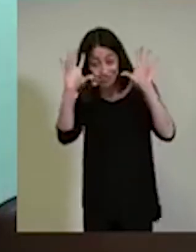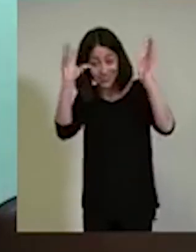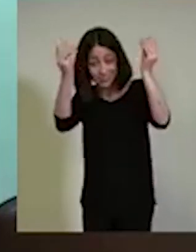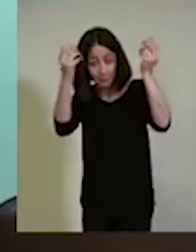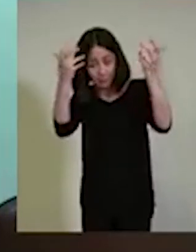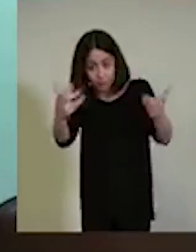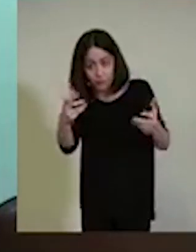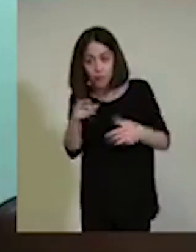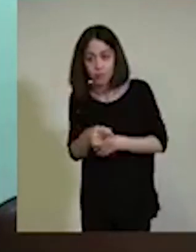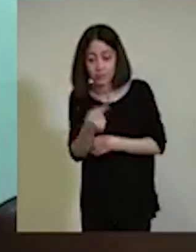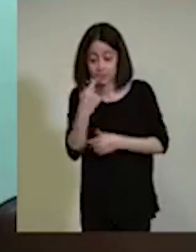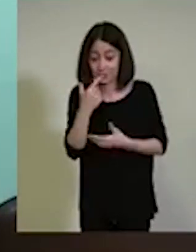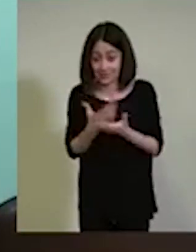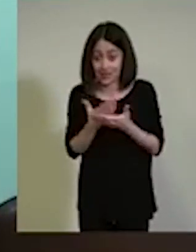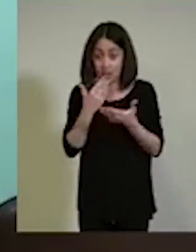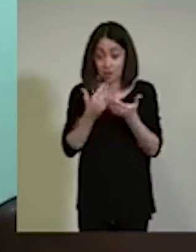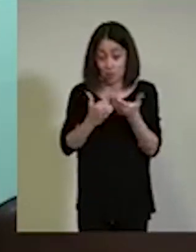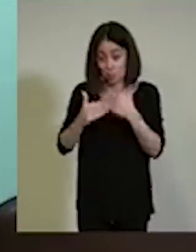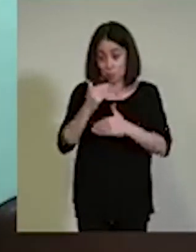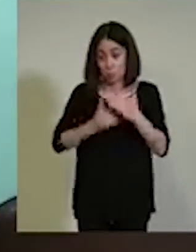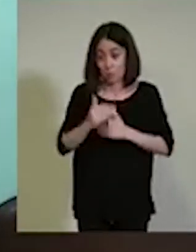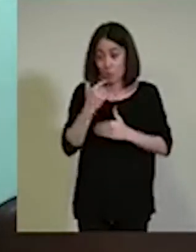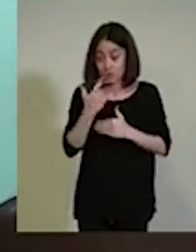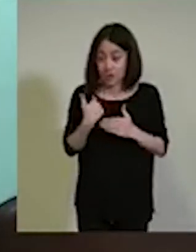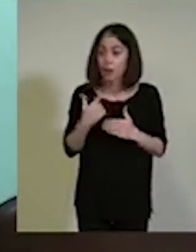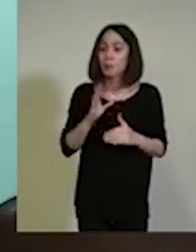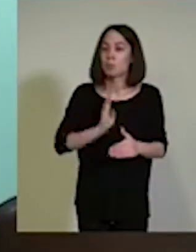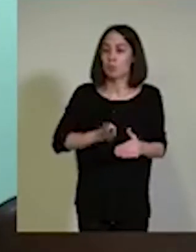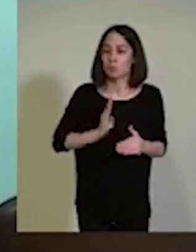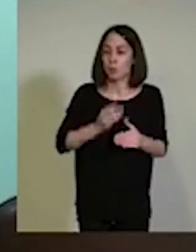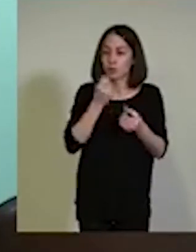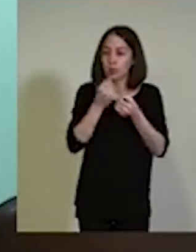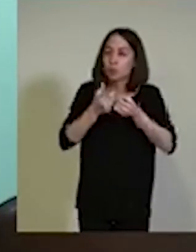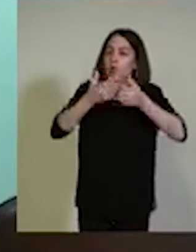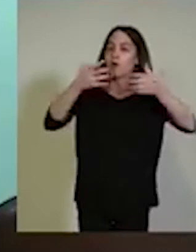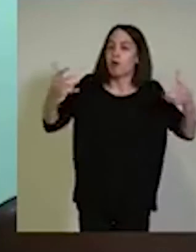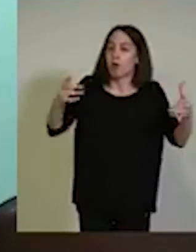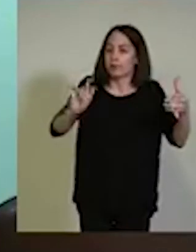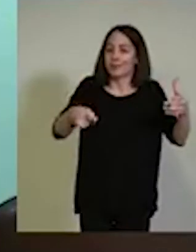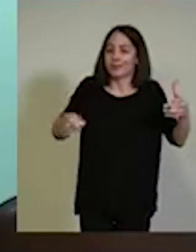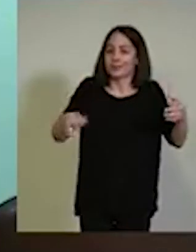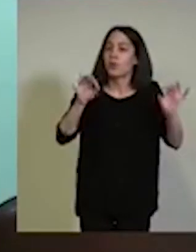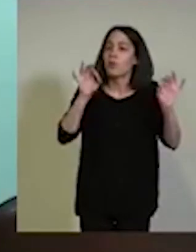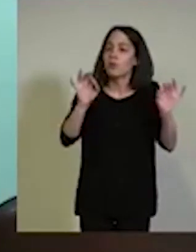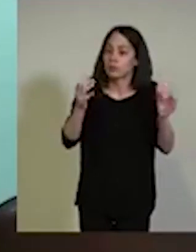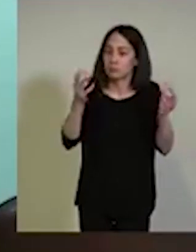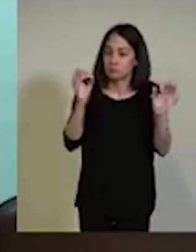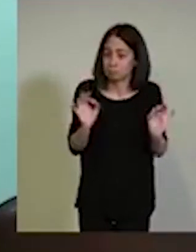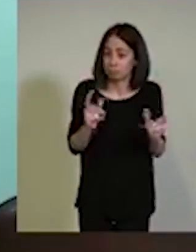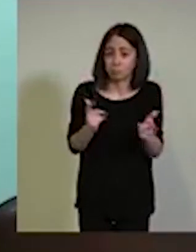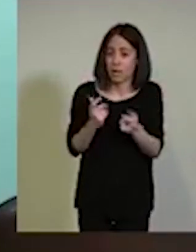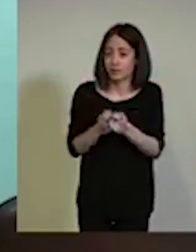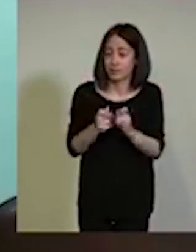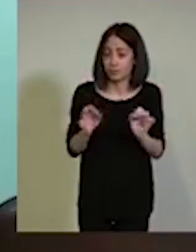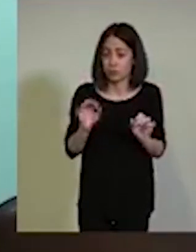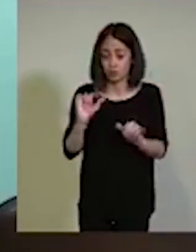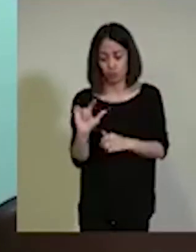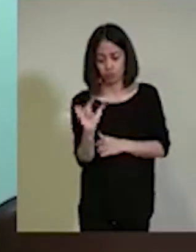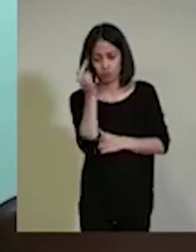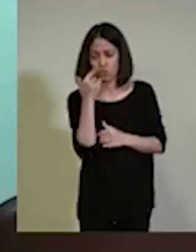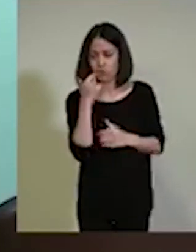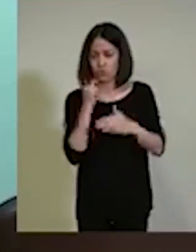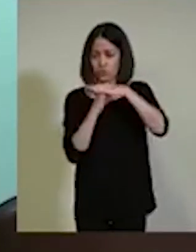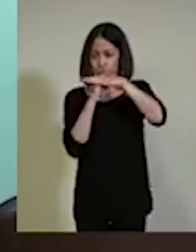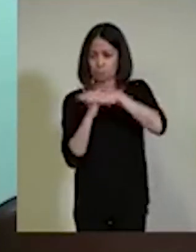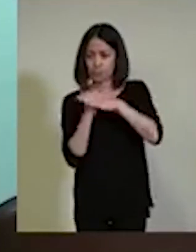Bordeaux Grandeur Nature. Notre deuxième priorité, c'est répondre à l'urgence sociale. C'est le deuxième pilier de notre action